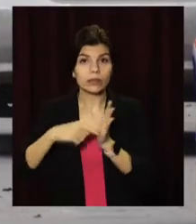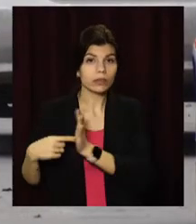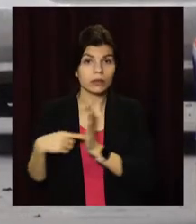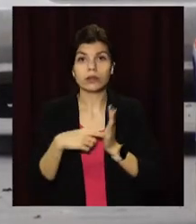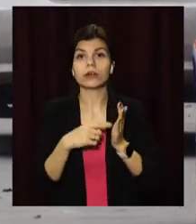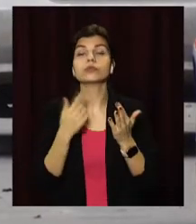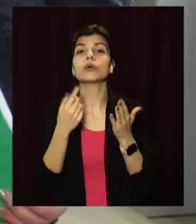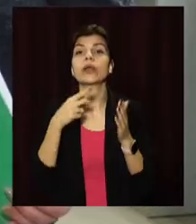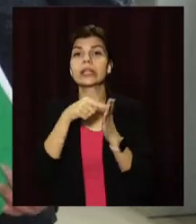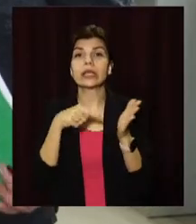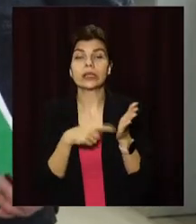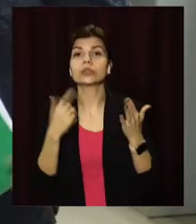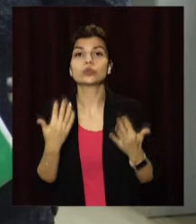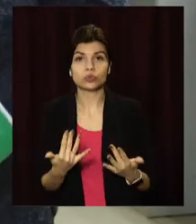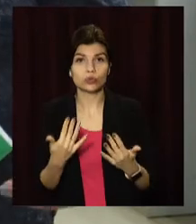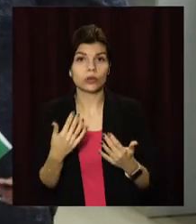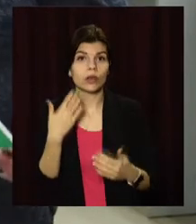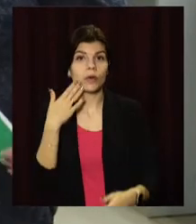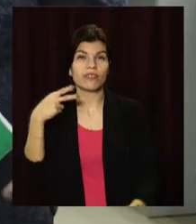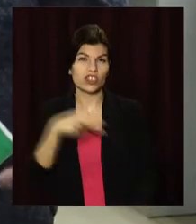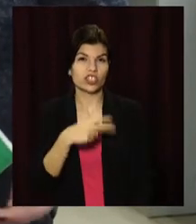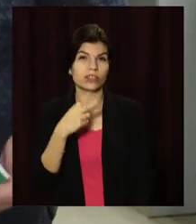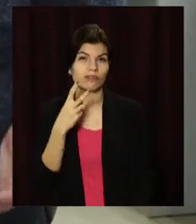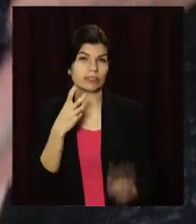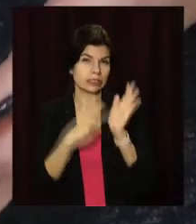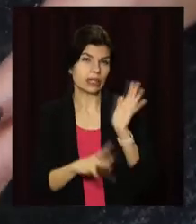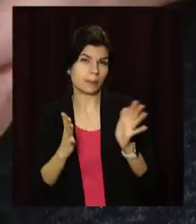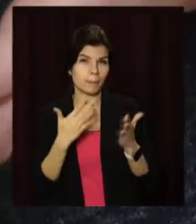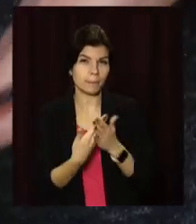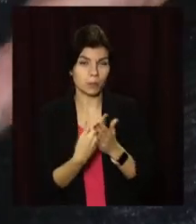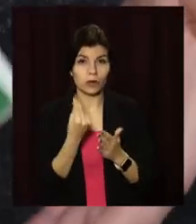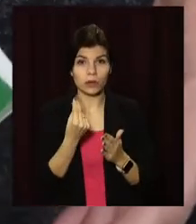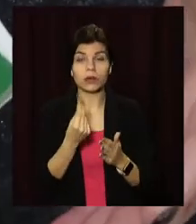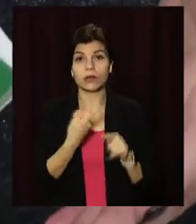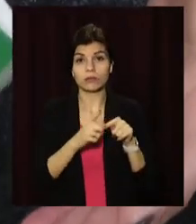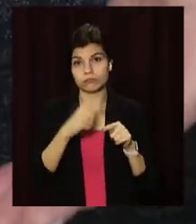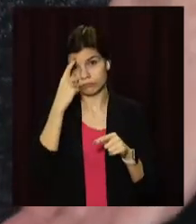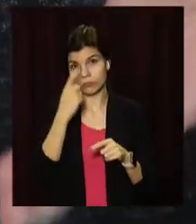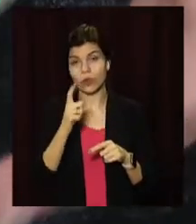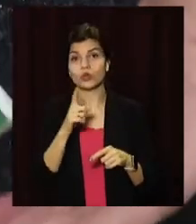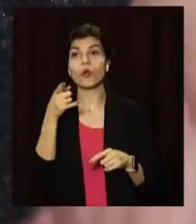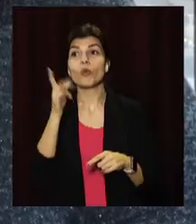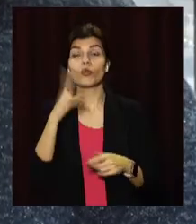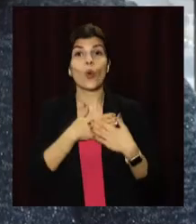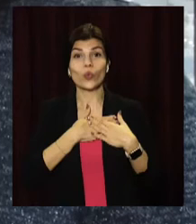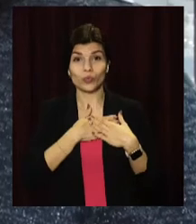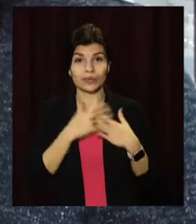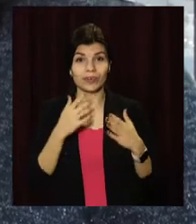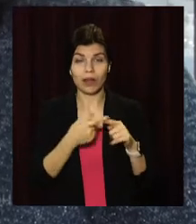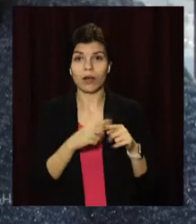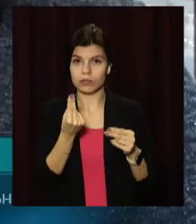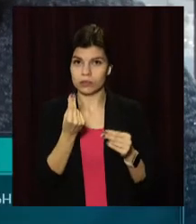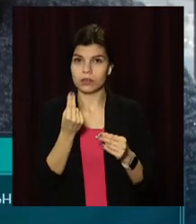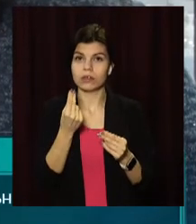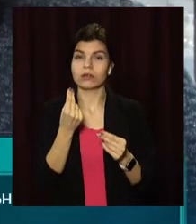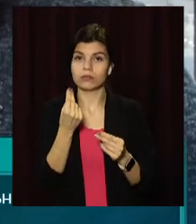2270 гривень. Тому, кажуть у регіональному сервісному центрі, автолюбителям доведеться озброїтися калькулятором. Якщо вартість